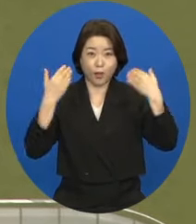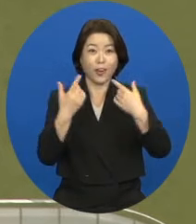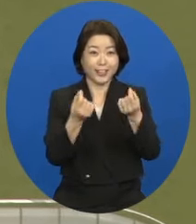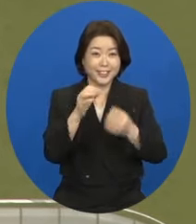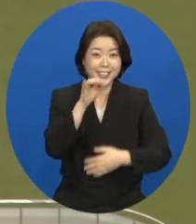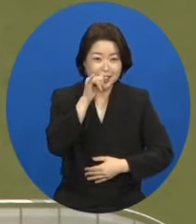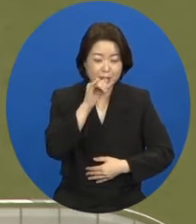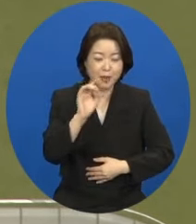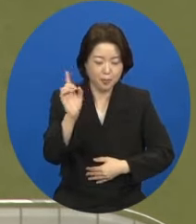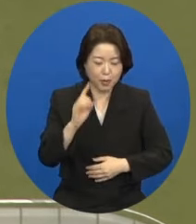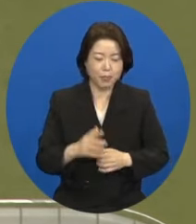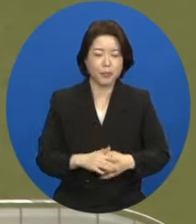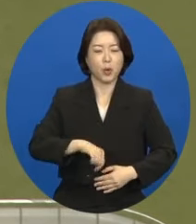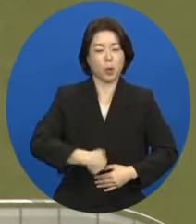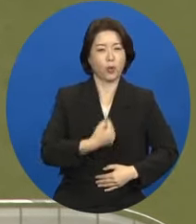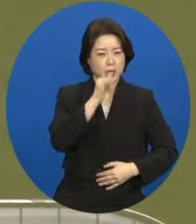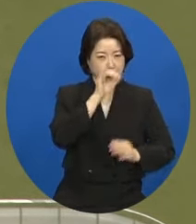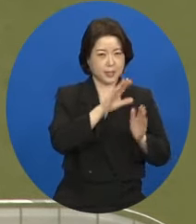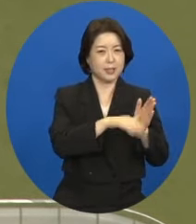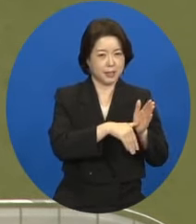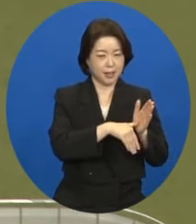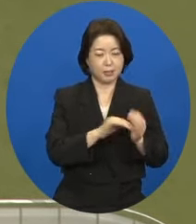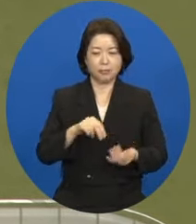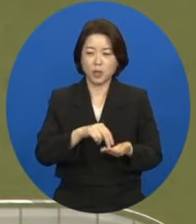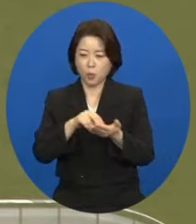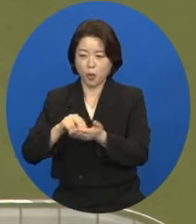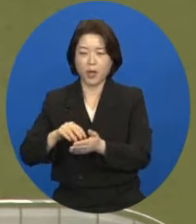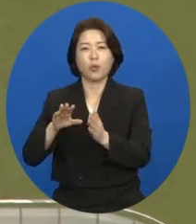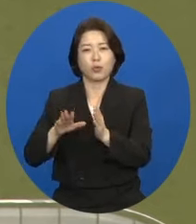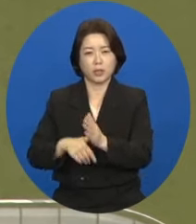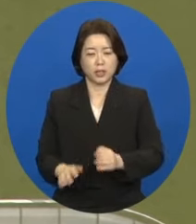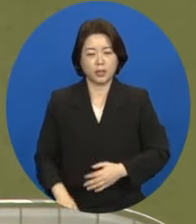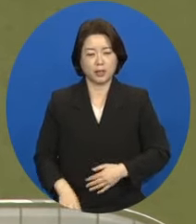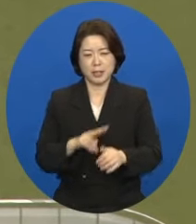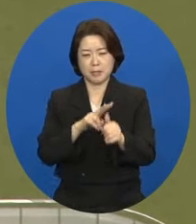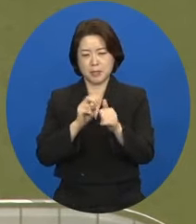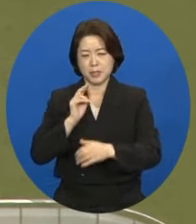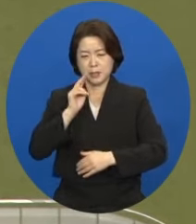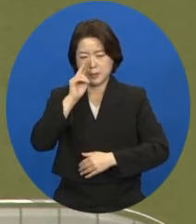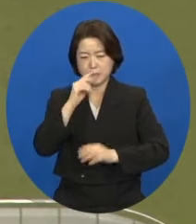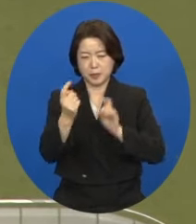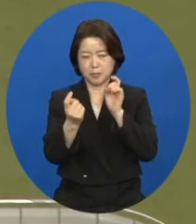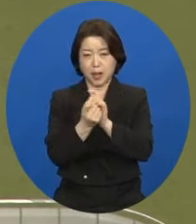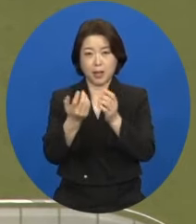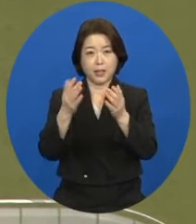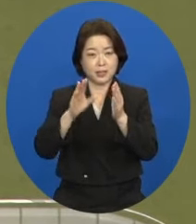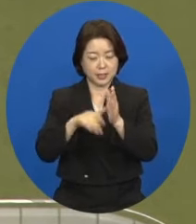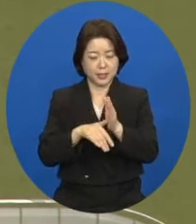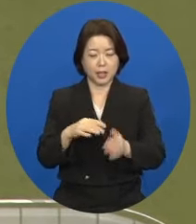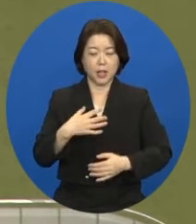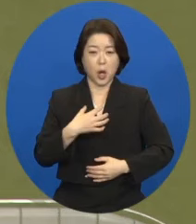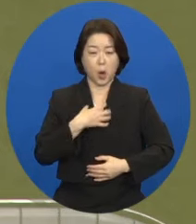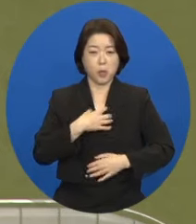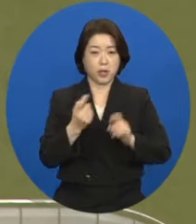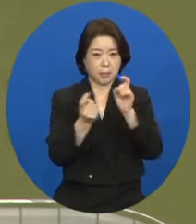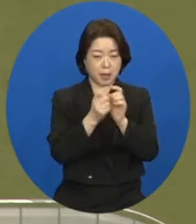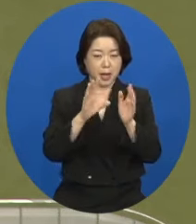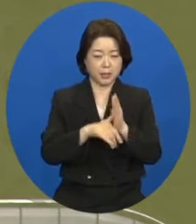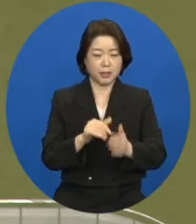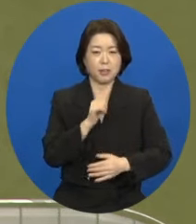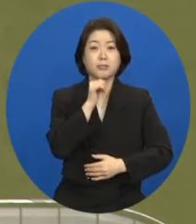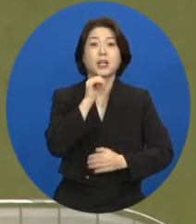거죠. 혼자 있을 때, 외로울 때, 미움과 시기를 당할 때, 위기에 처할 때, 궁핍할